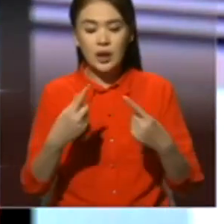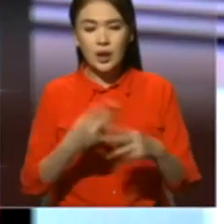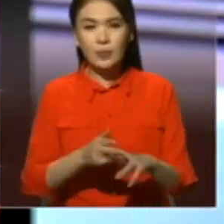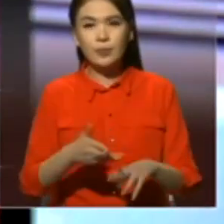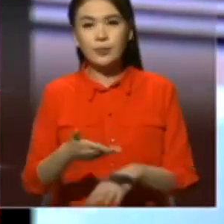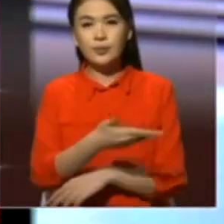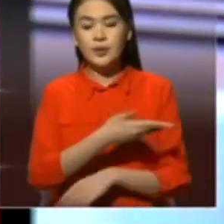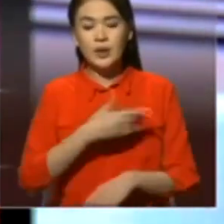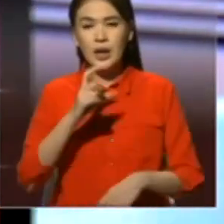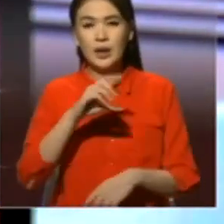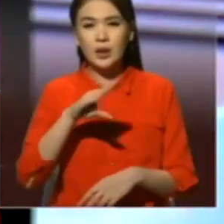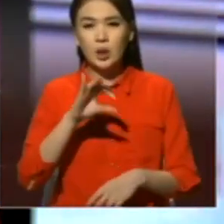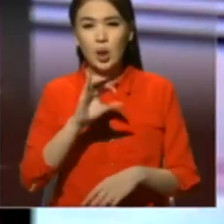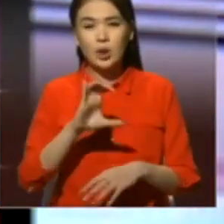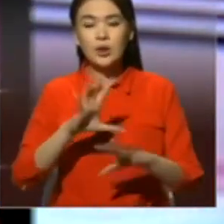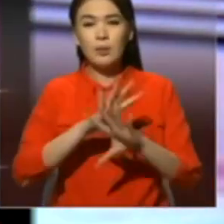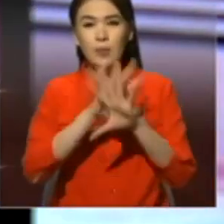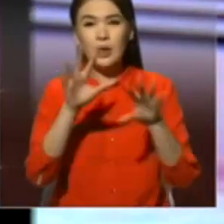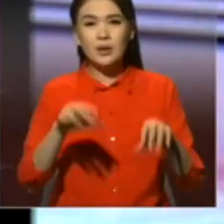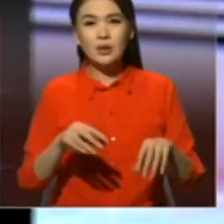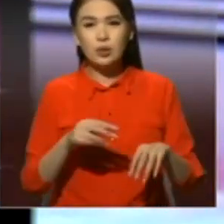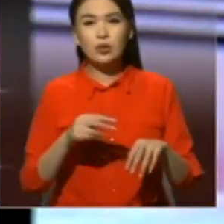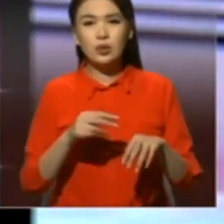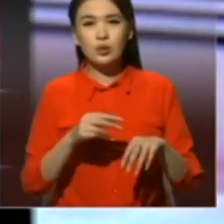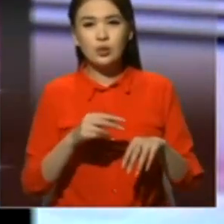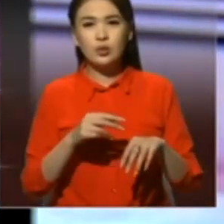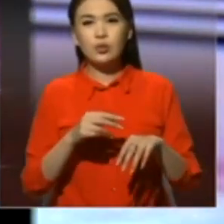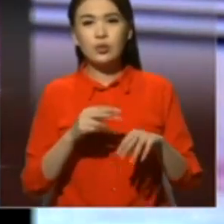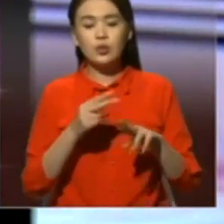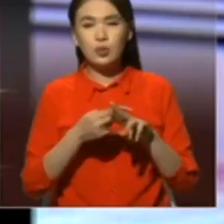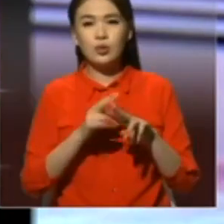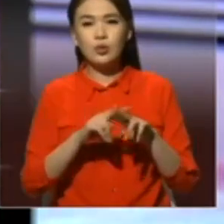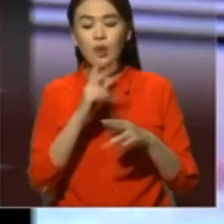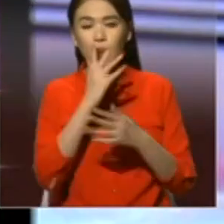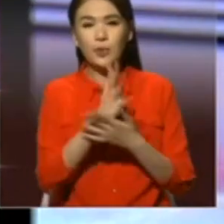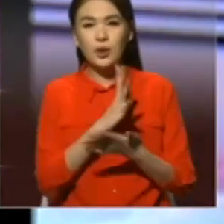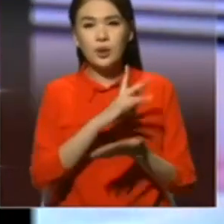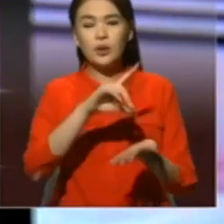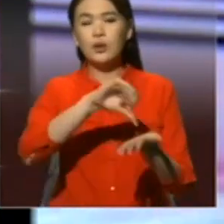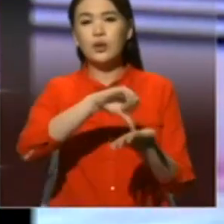жаңа этностардың барлығы ол ішкі өздерінің жаңағы